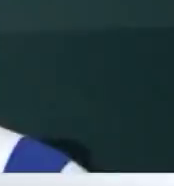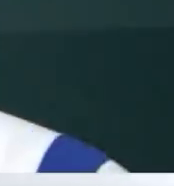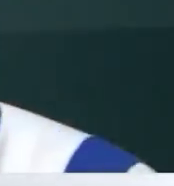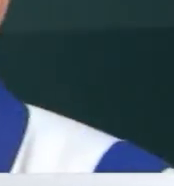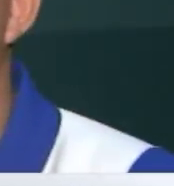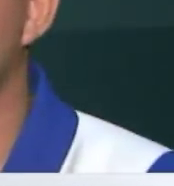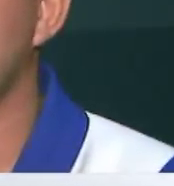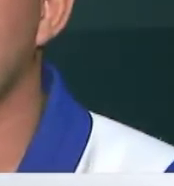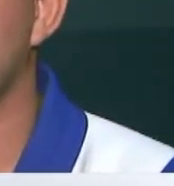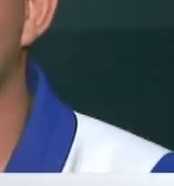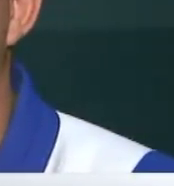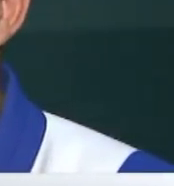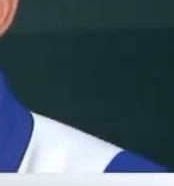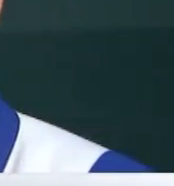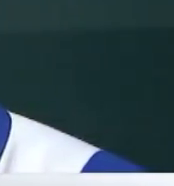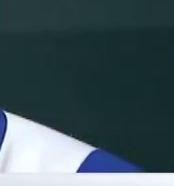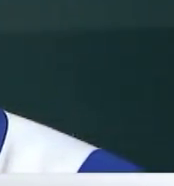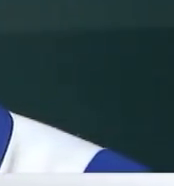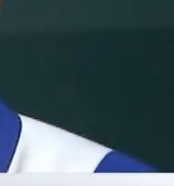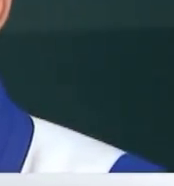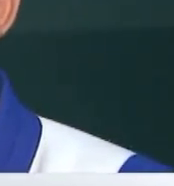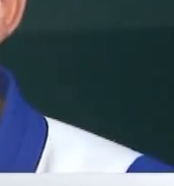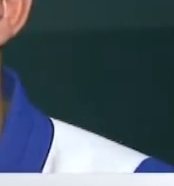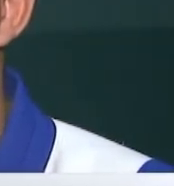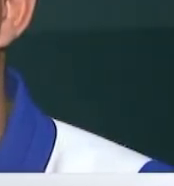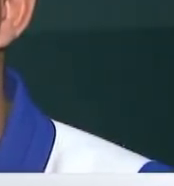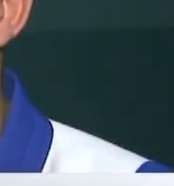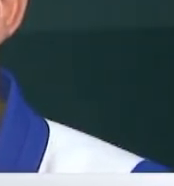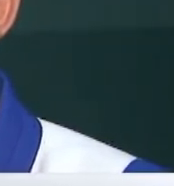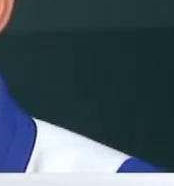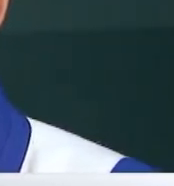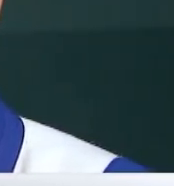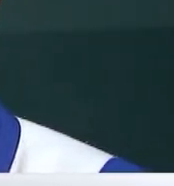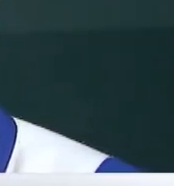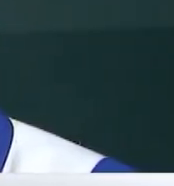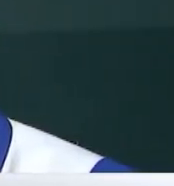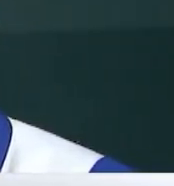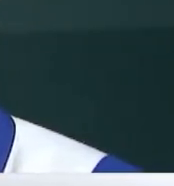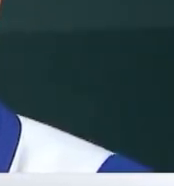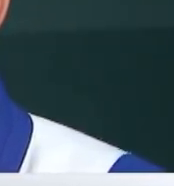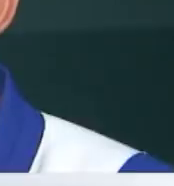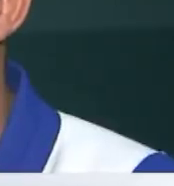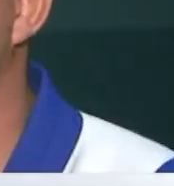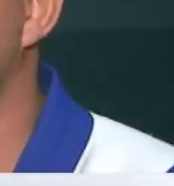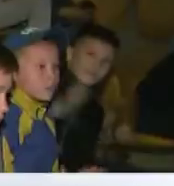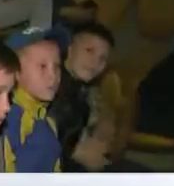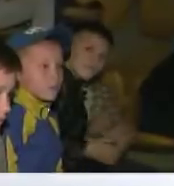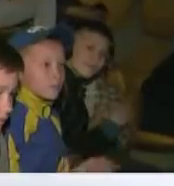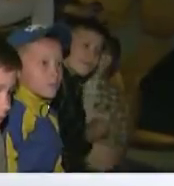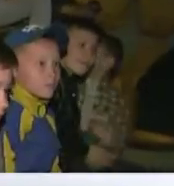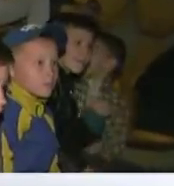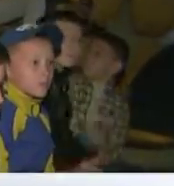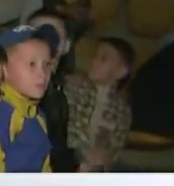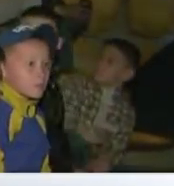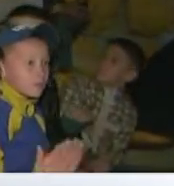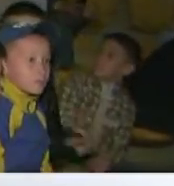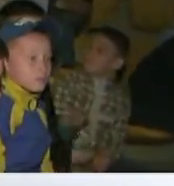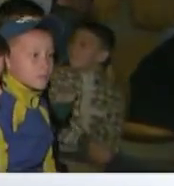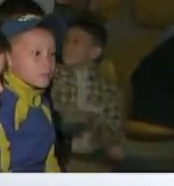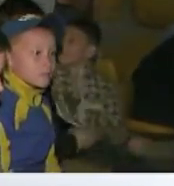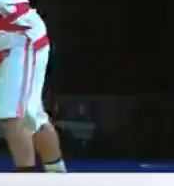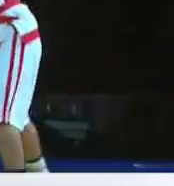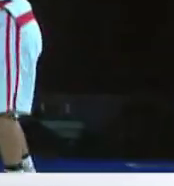осы Алматы барысының жеңімпазы. Енді көреміз, намысқа тырысып күресеміз, қолдан келген бәрін жасаймыз. Атақты самбошы